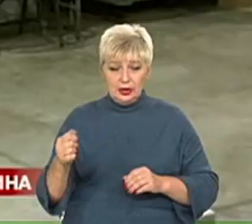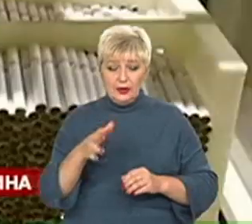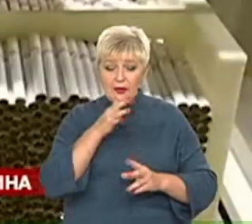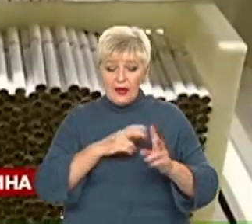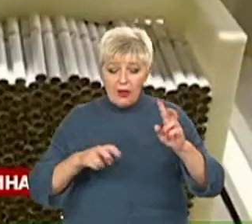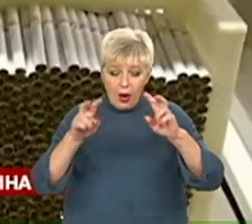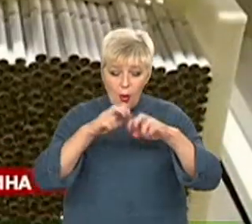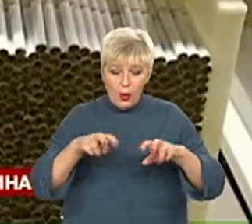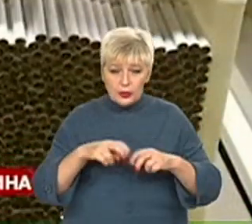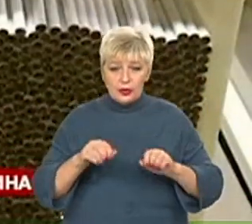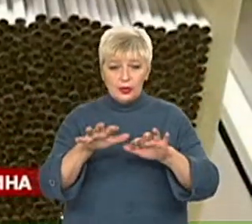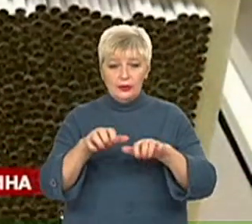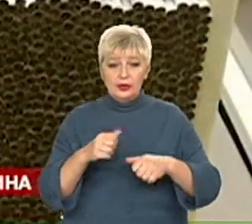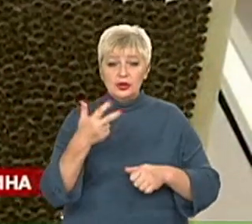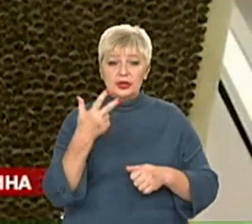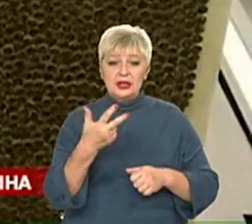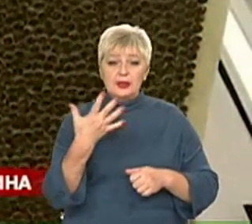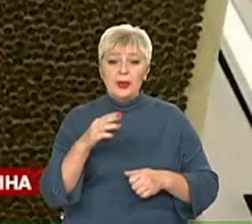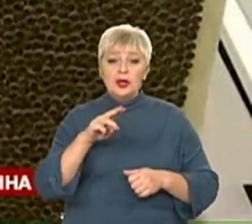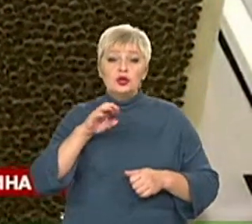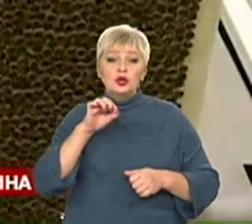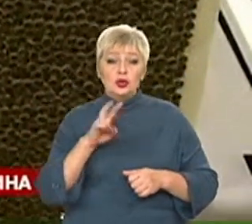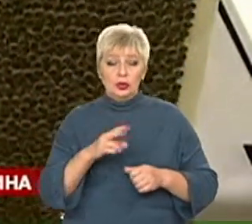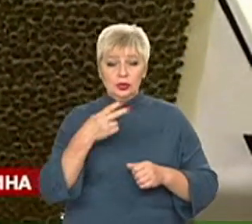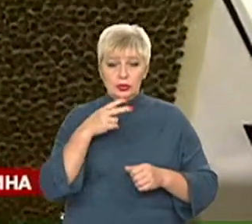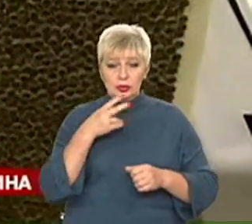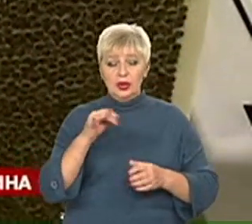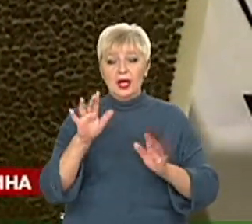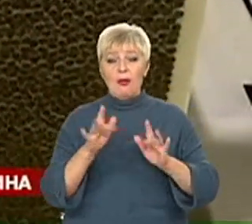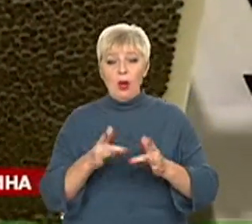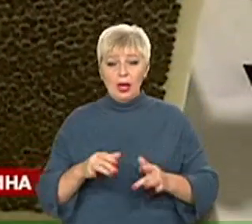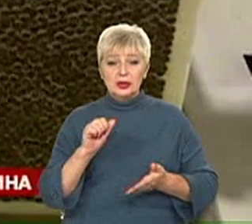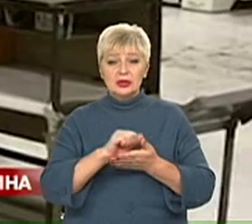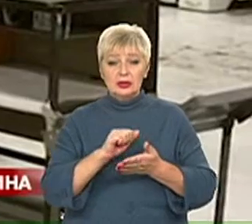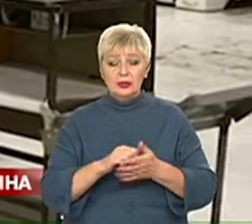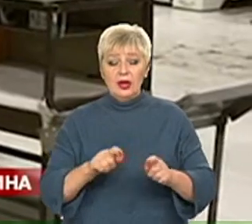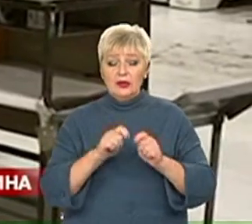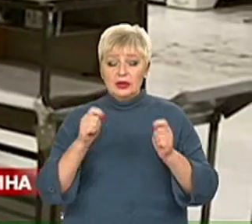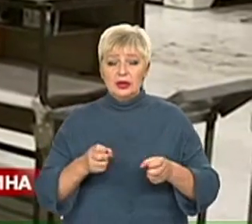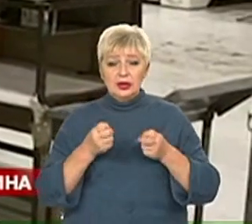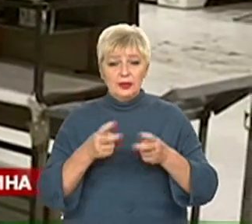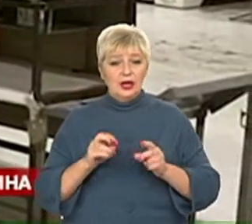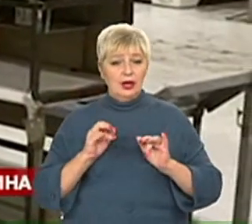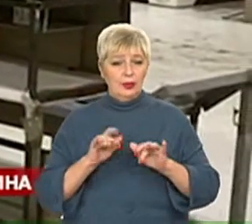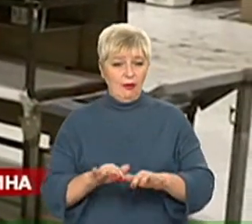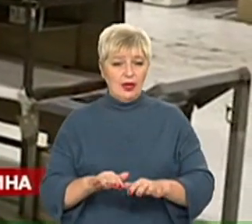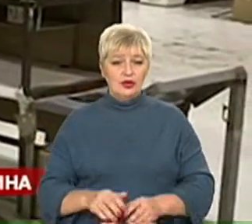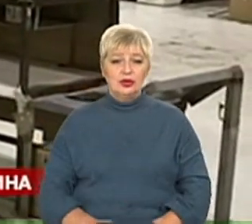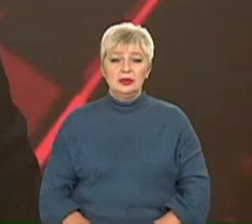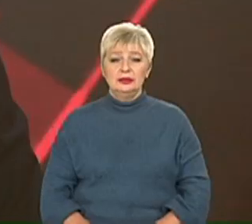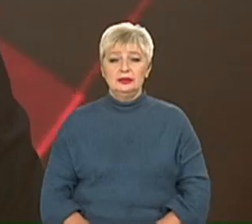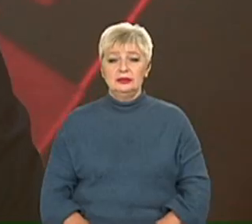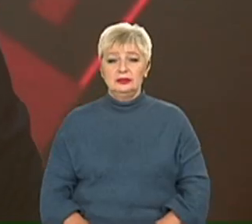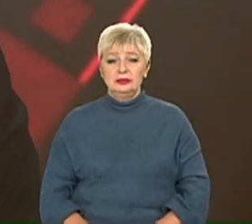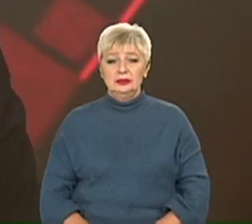обшуків правоохоронці вилучили 35 тонн тютюну та бухгалтерські документи. Відкрили кримінальне провадження.